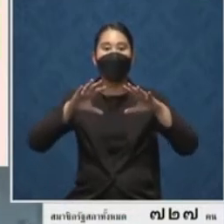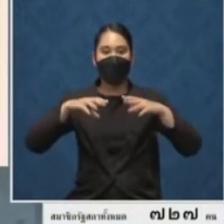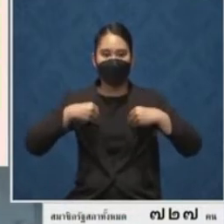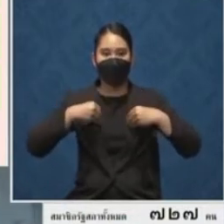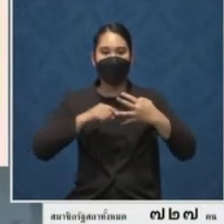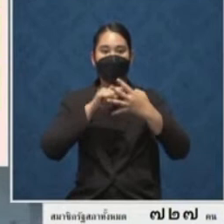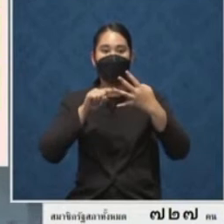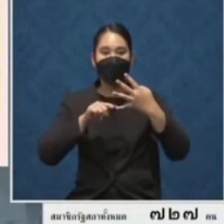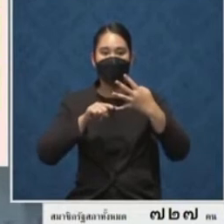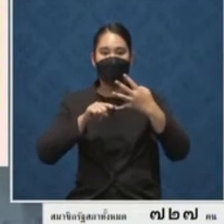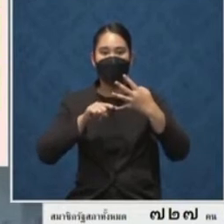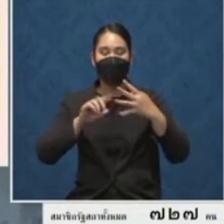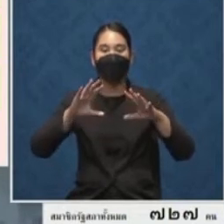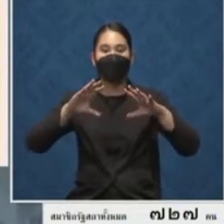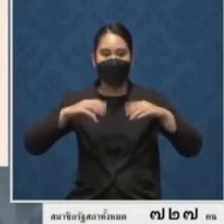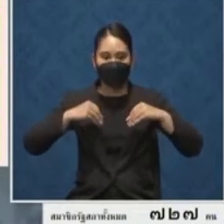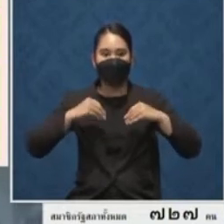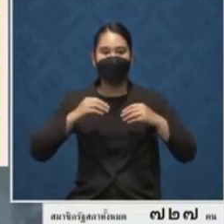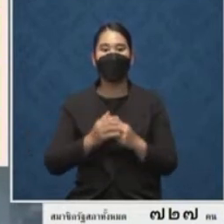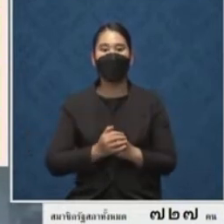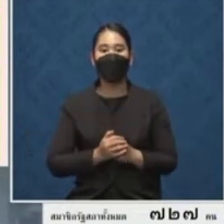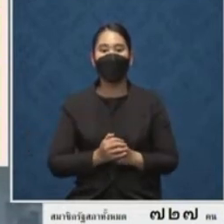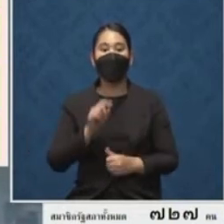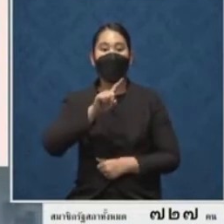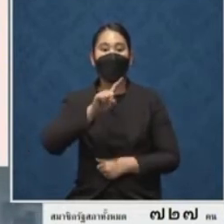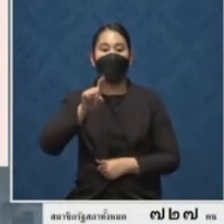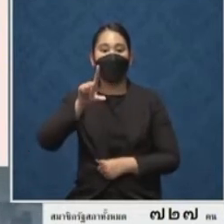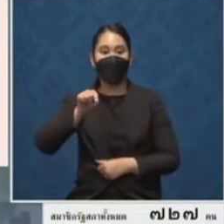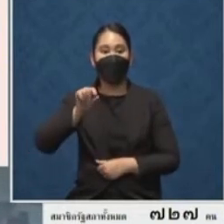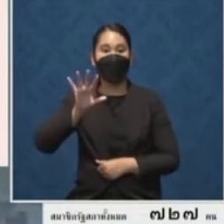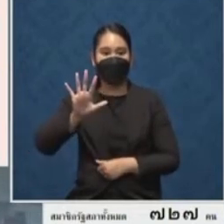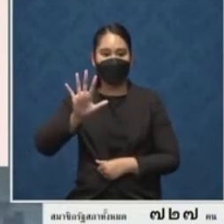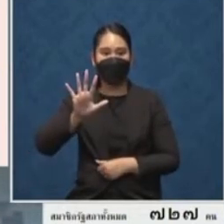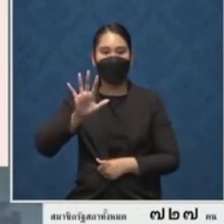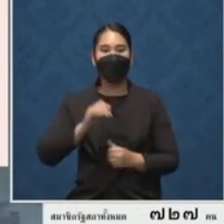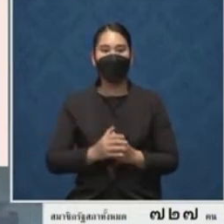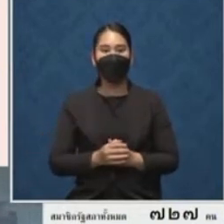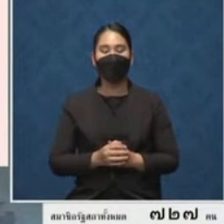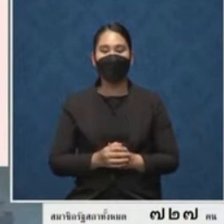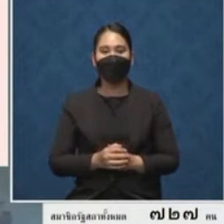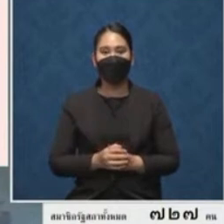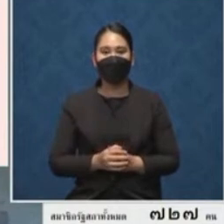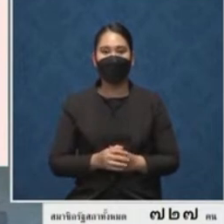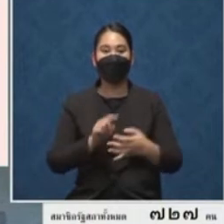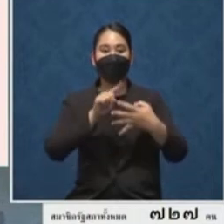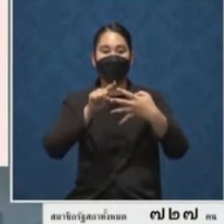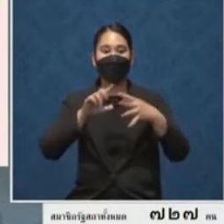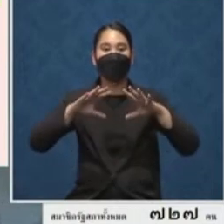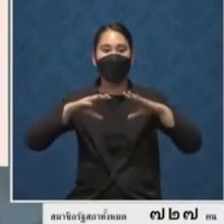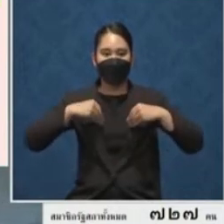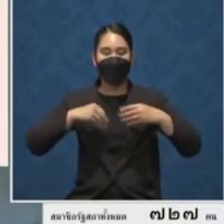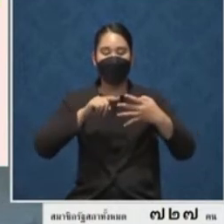4รับหลักการ 125นายชัยยันต์ผลสุวรรณ 1รับหลักการ2